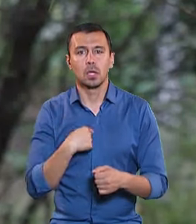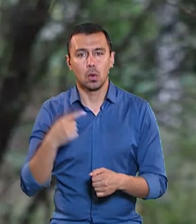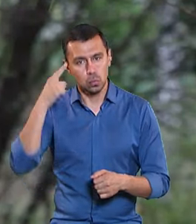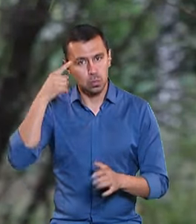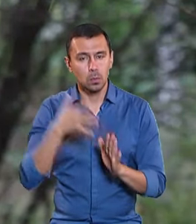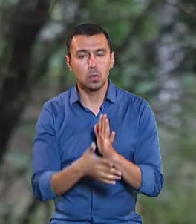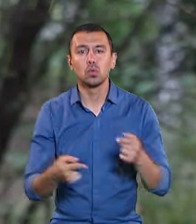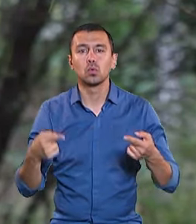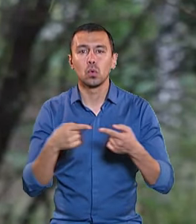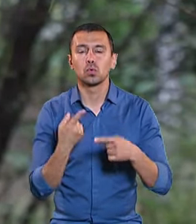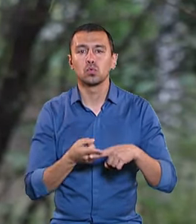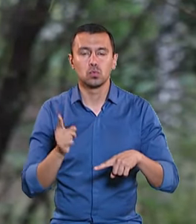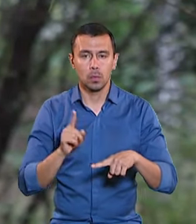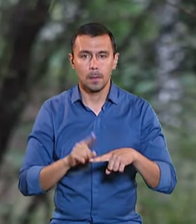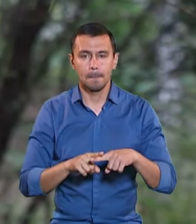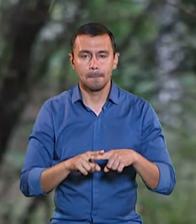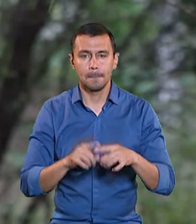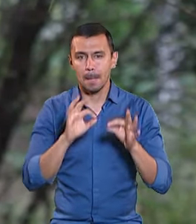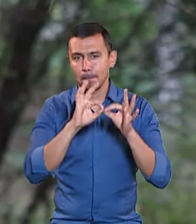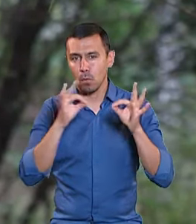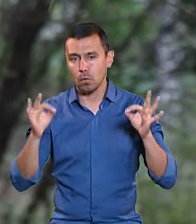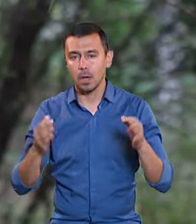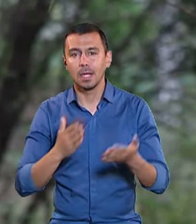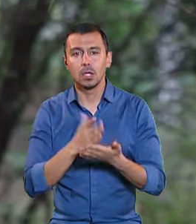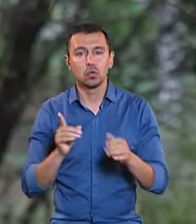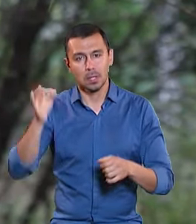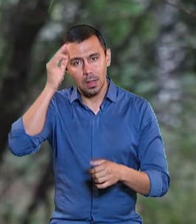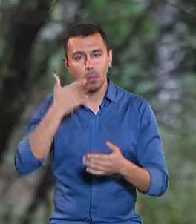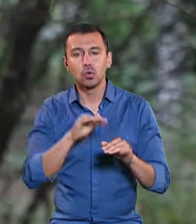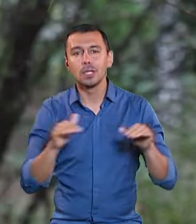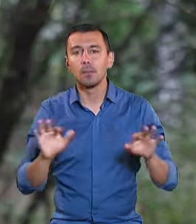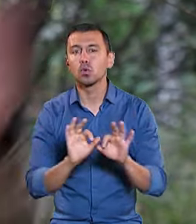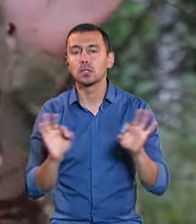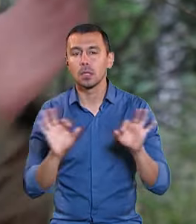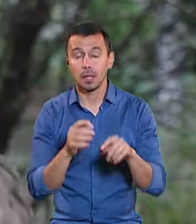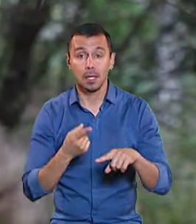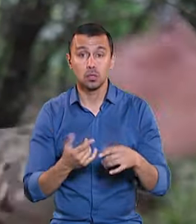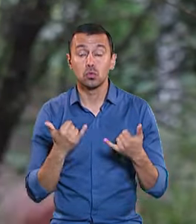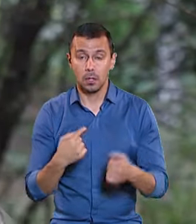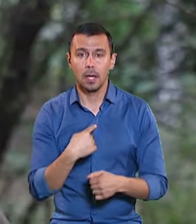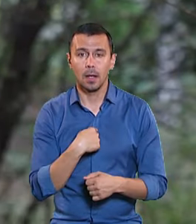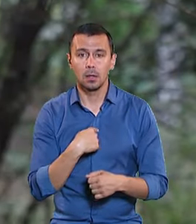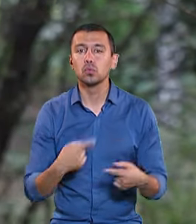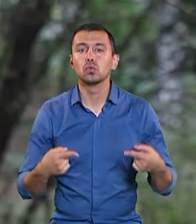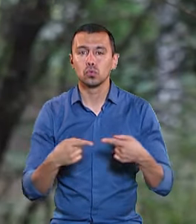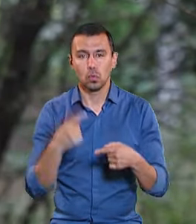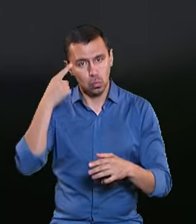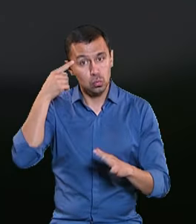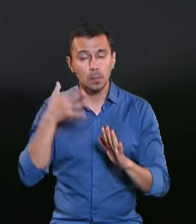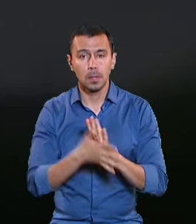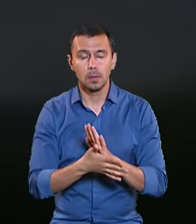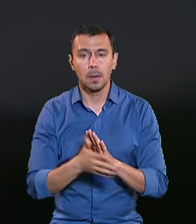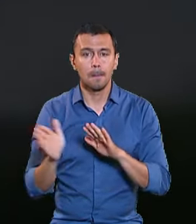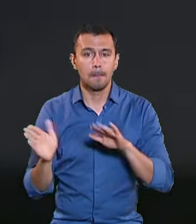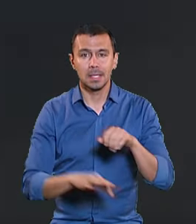розумію точно цю поговорку. Є що згадати, нема що дітям розказати. От сьогодні я точно її розумію.